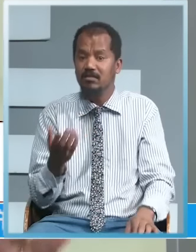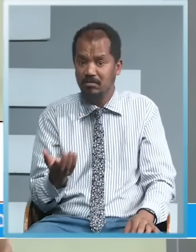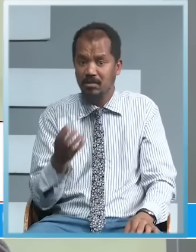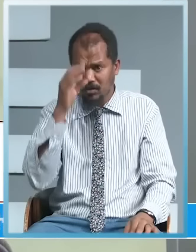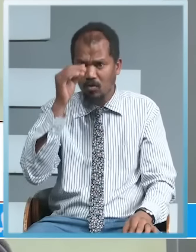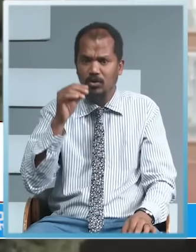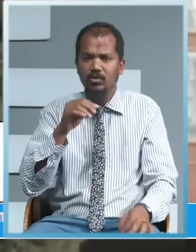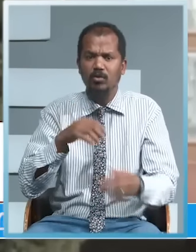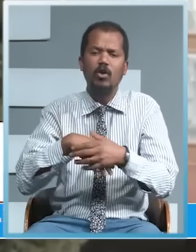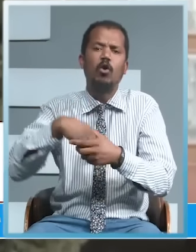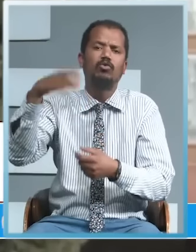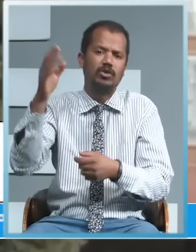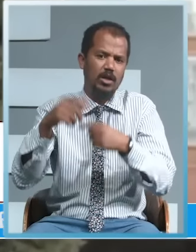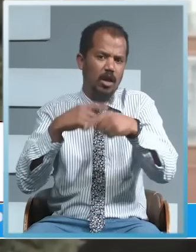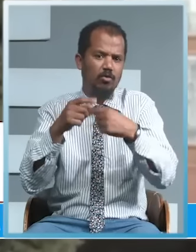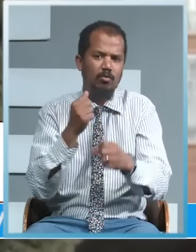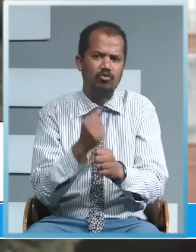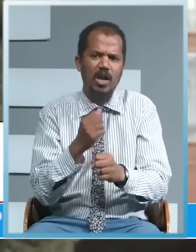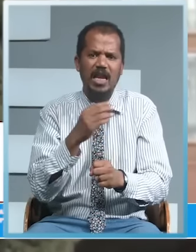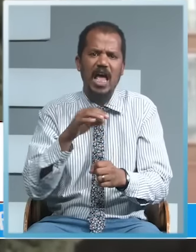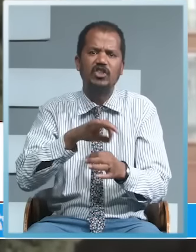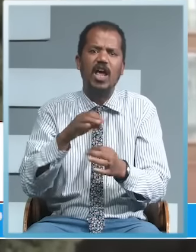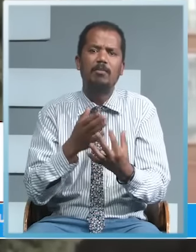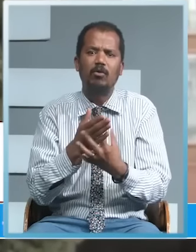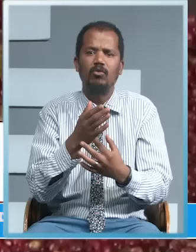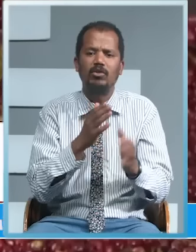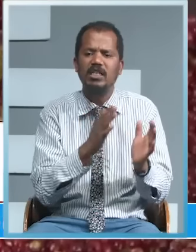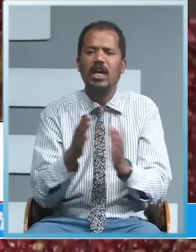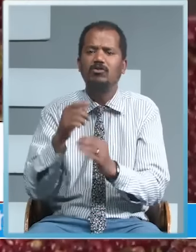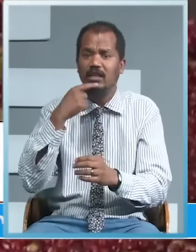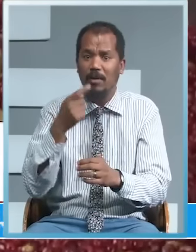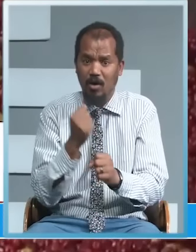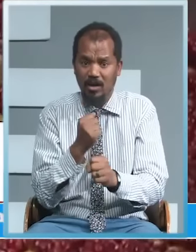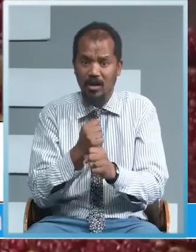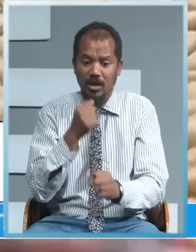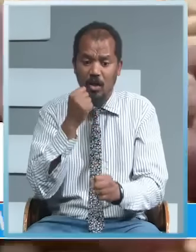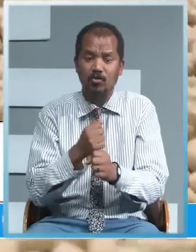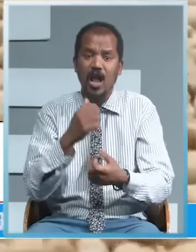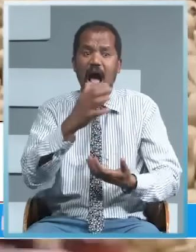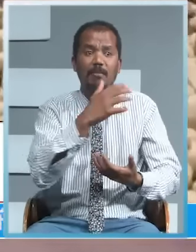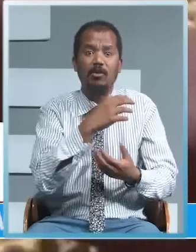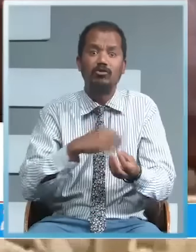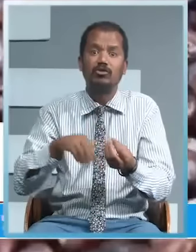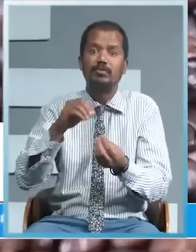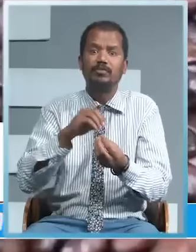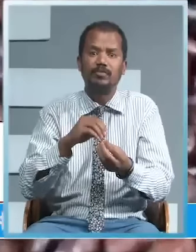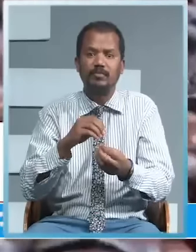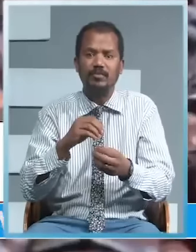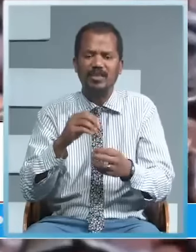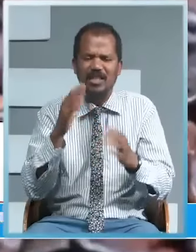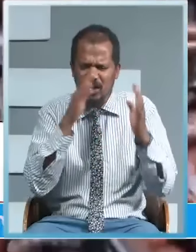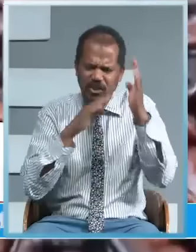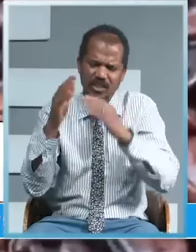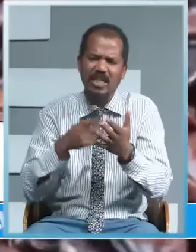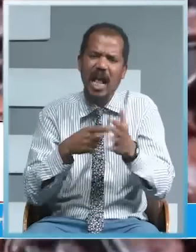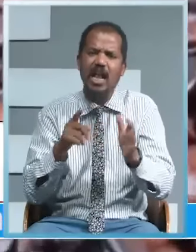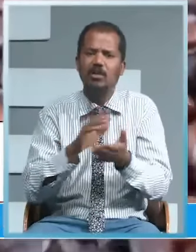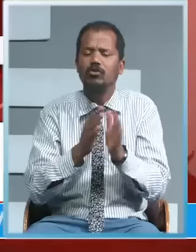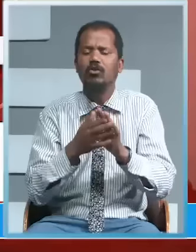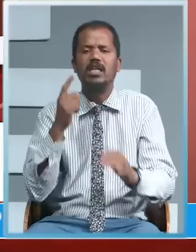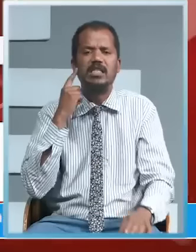ሰዎች ወደ ውጭ ነው የሄዱት። በቡናና ሻይ ባለስልጣን በኩል ተዘርግቷል የተባለው አሰራር የቡና አምራቾችን ጭምር ለእንግልት እየዳረገ